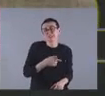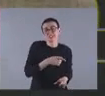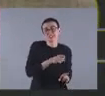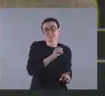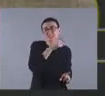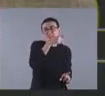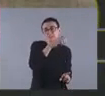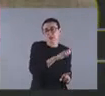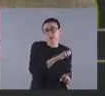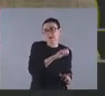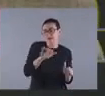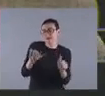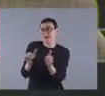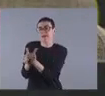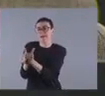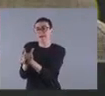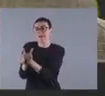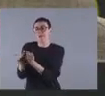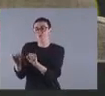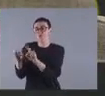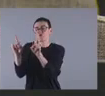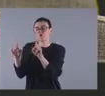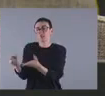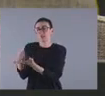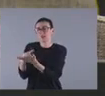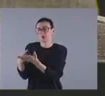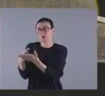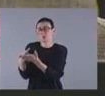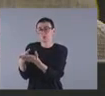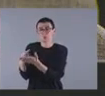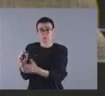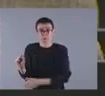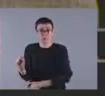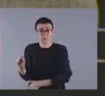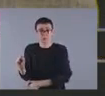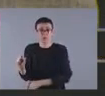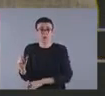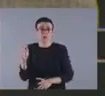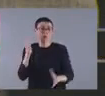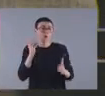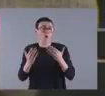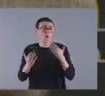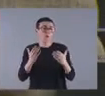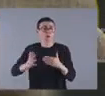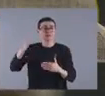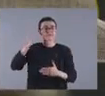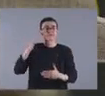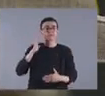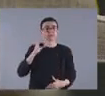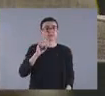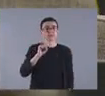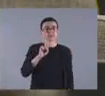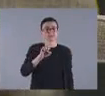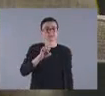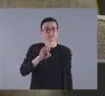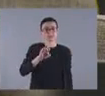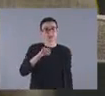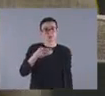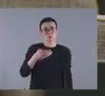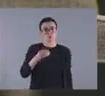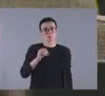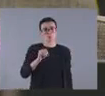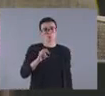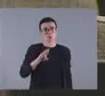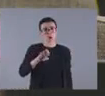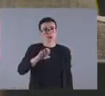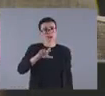potentiel financier de ce dispositif est donc bien moins important que ne l'était celui de la SEM-Orel, créée par le précédent exécutif